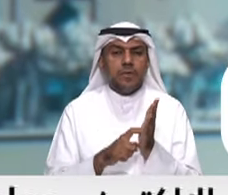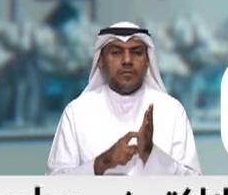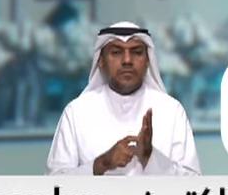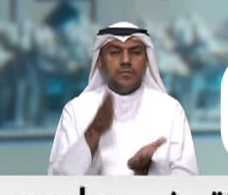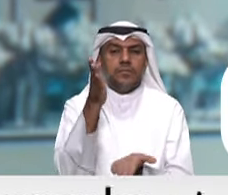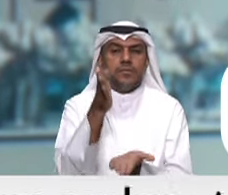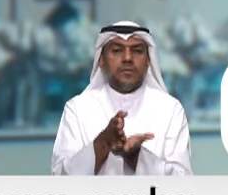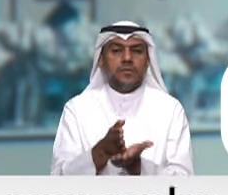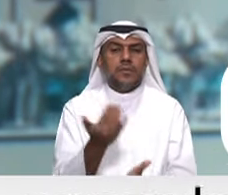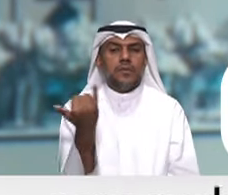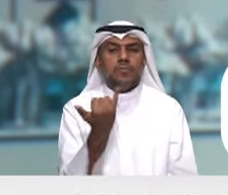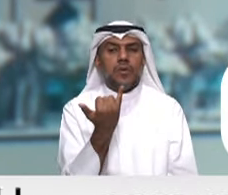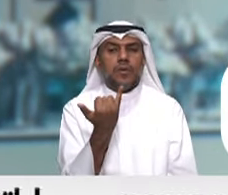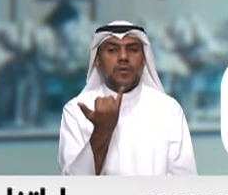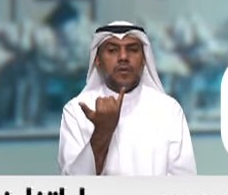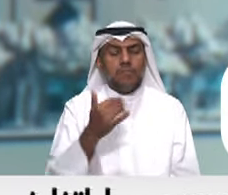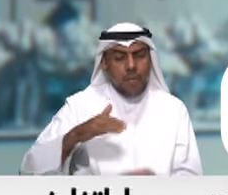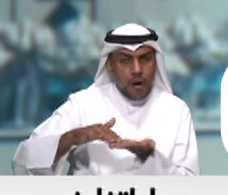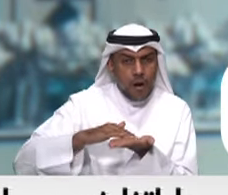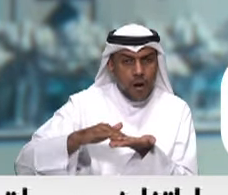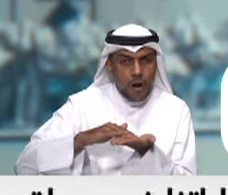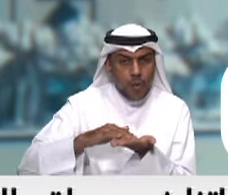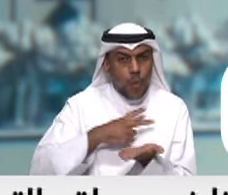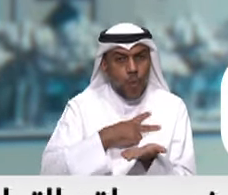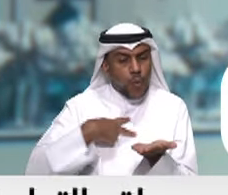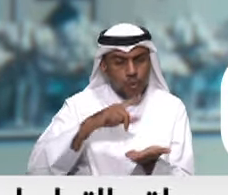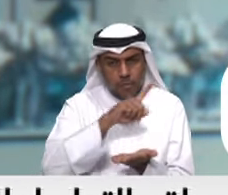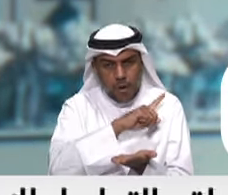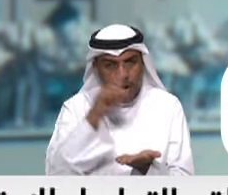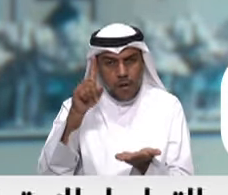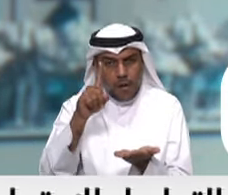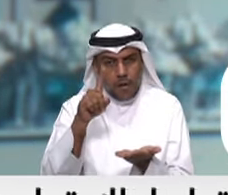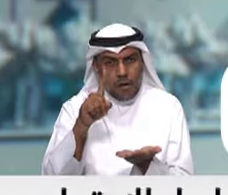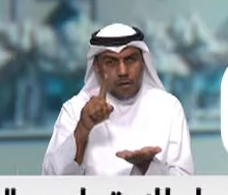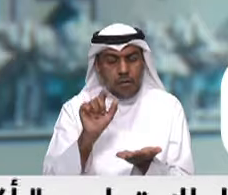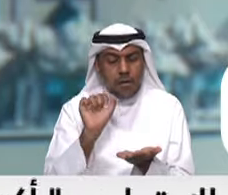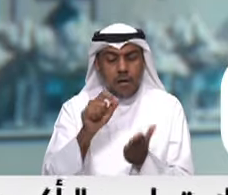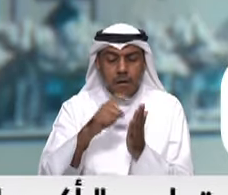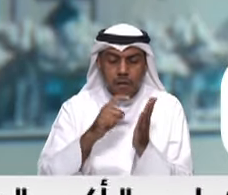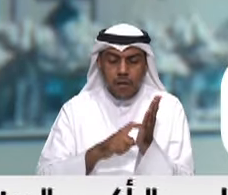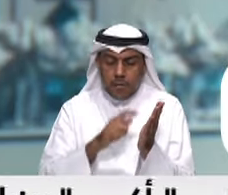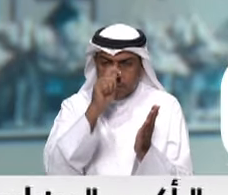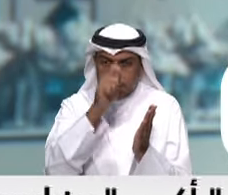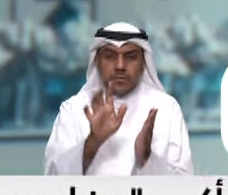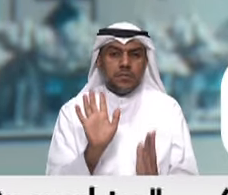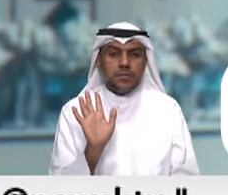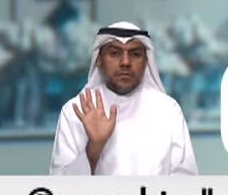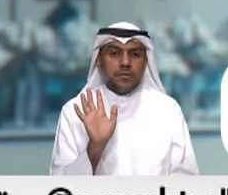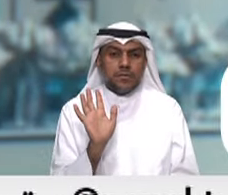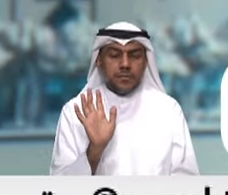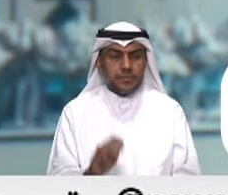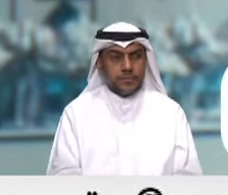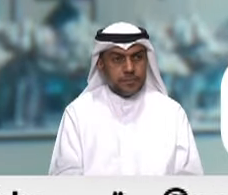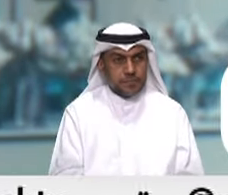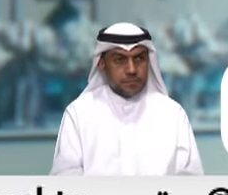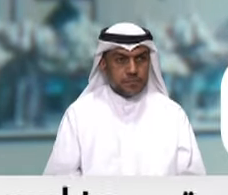مخالفات أو تعديات على أملاك الدولة واتخاذ كافة الإجراءات القانونية تجاه